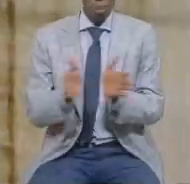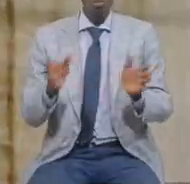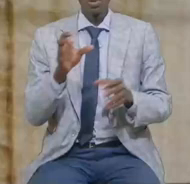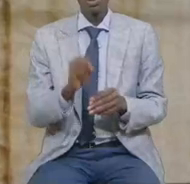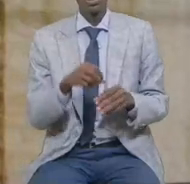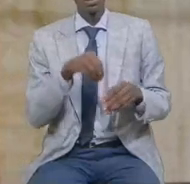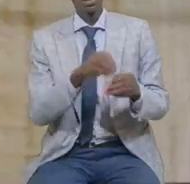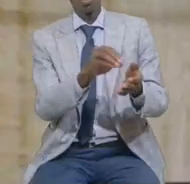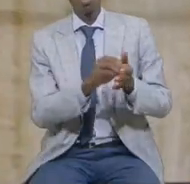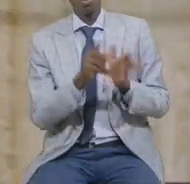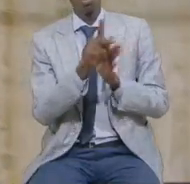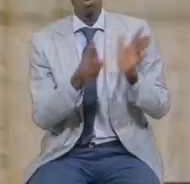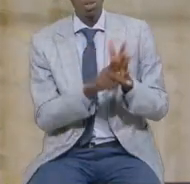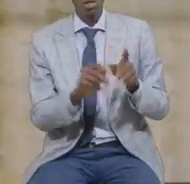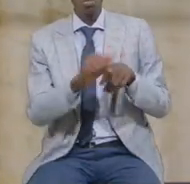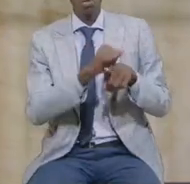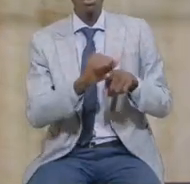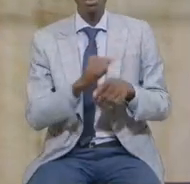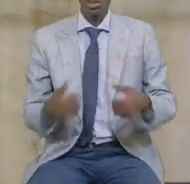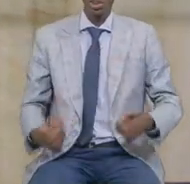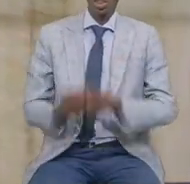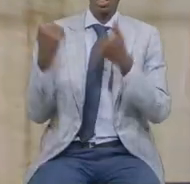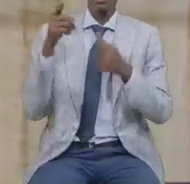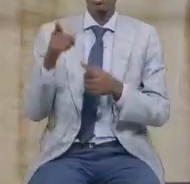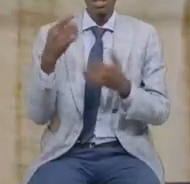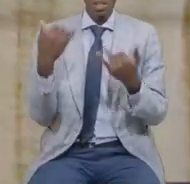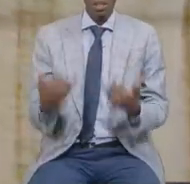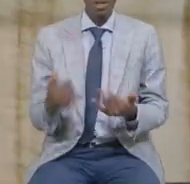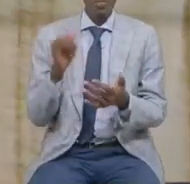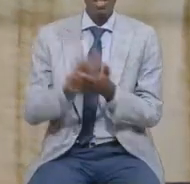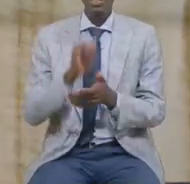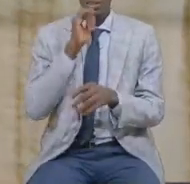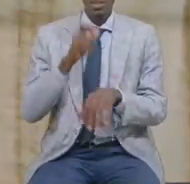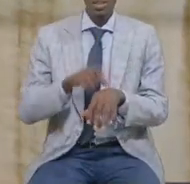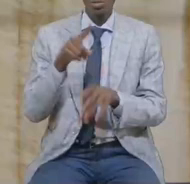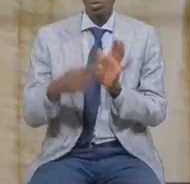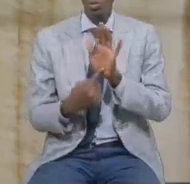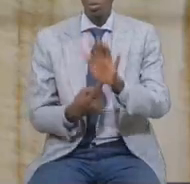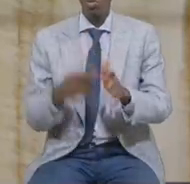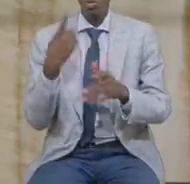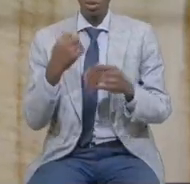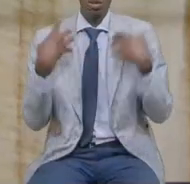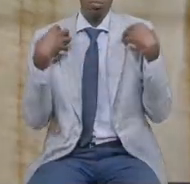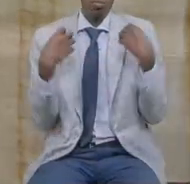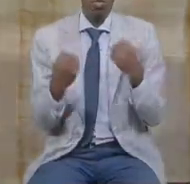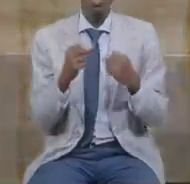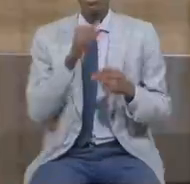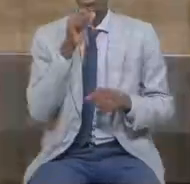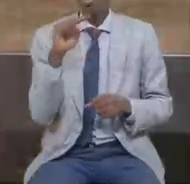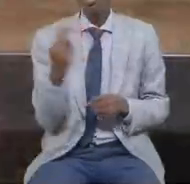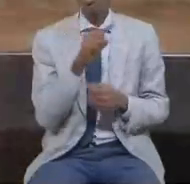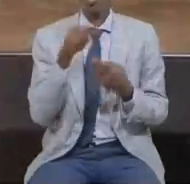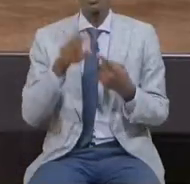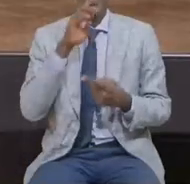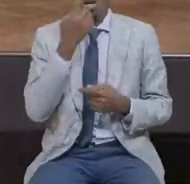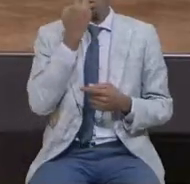pratiques et ils te lancent le défi, c'est l'heure de manifester le courage. Ce n'est pas que lorsque tu es isolé, tu